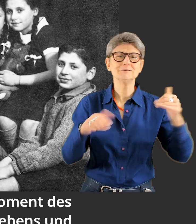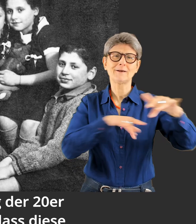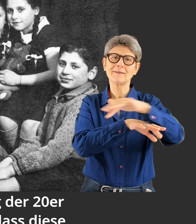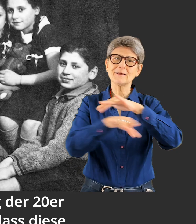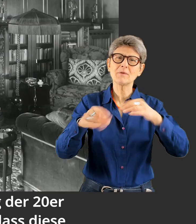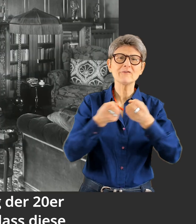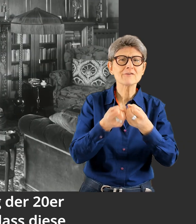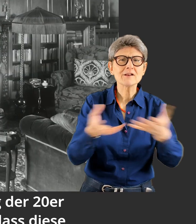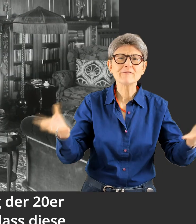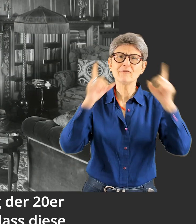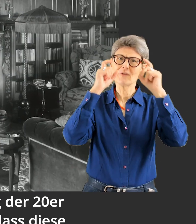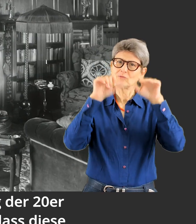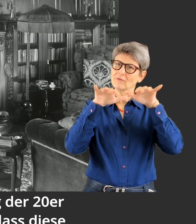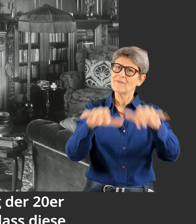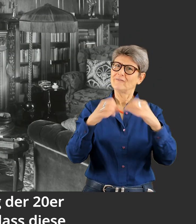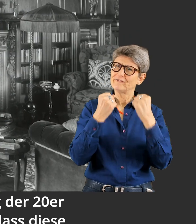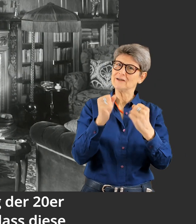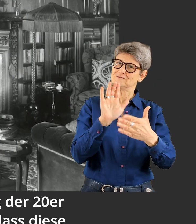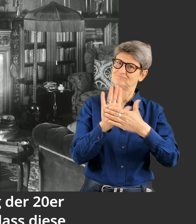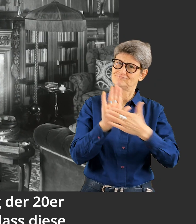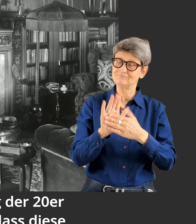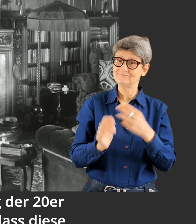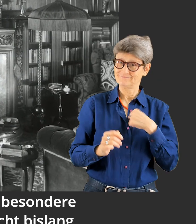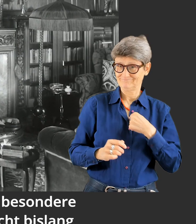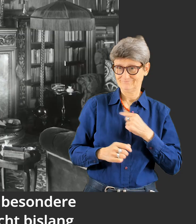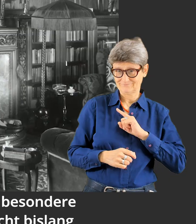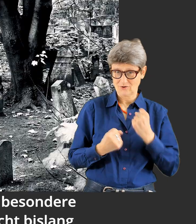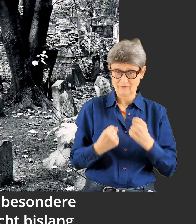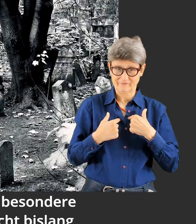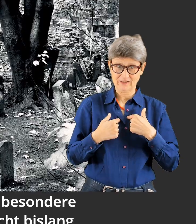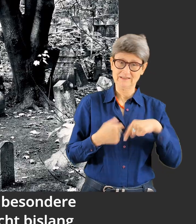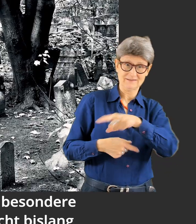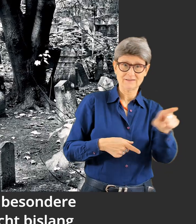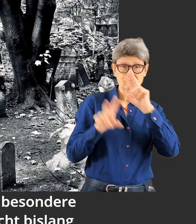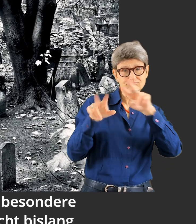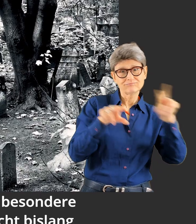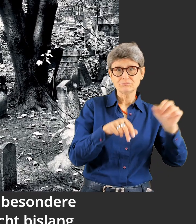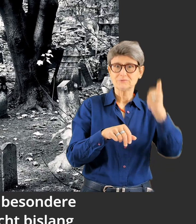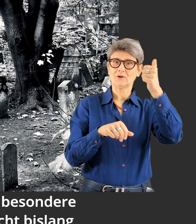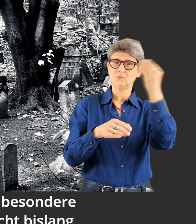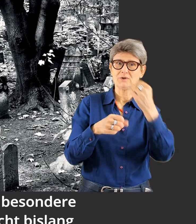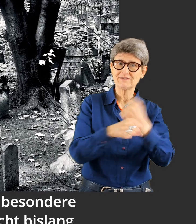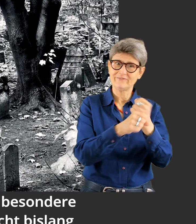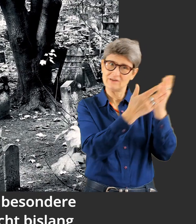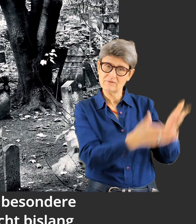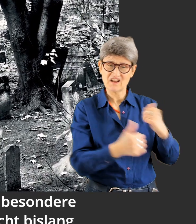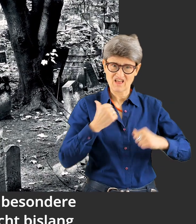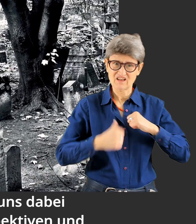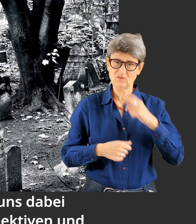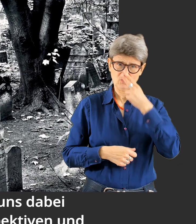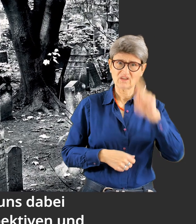und seiner Vielfalt im Hamburg der 20er Jahre. Und ich hoffe sehr, dass diese besonderen Einblicke in das besondere Wirken eines leider zu Unrecht